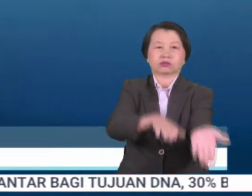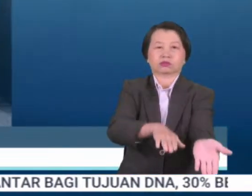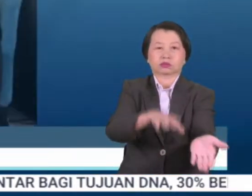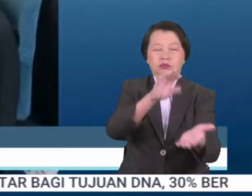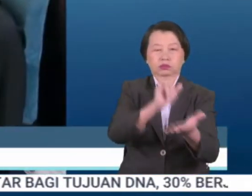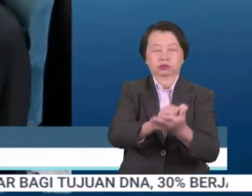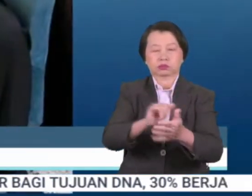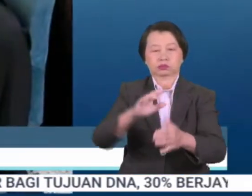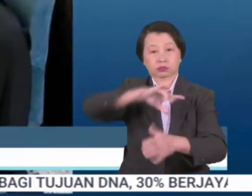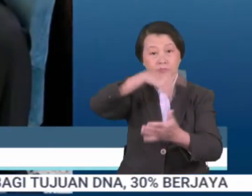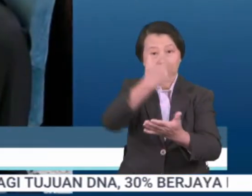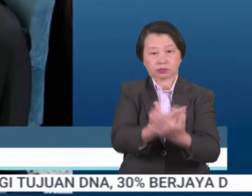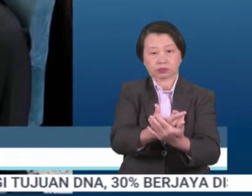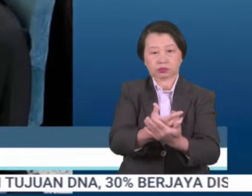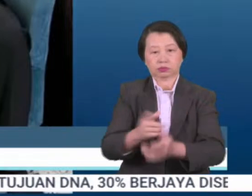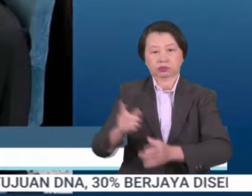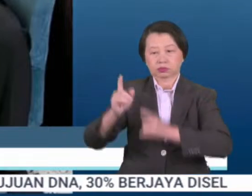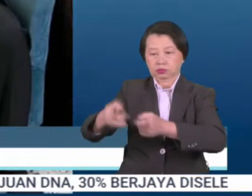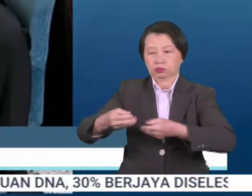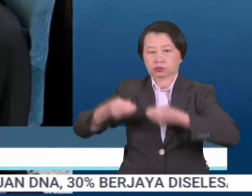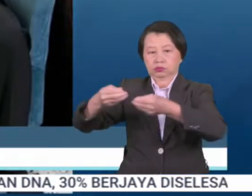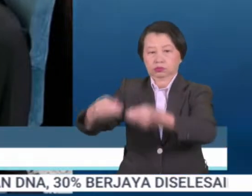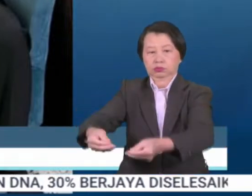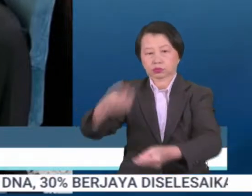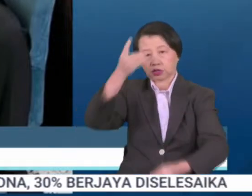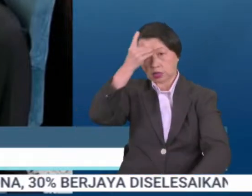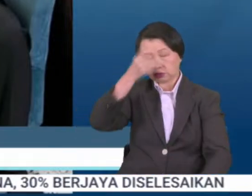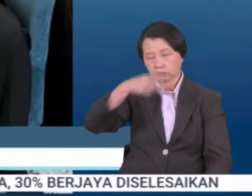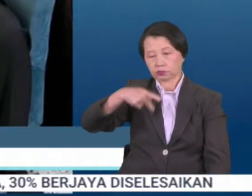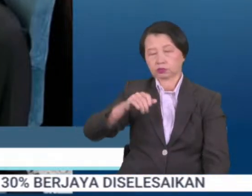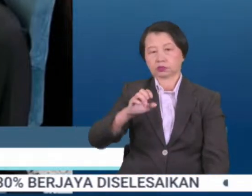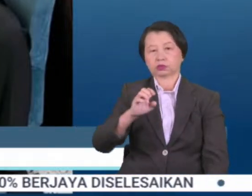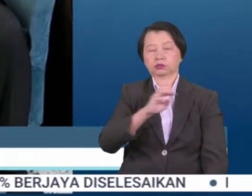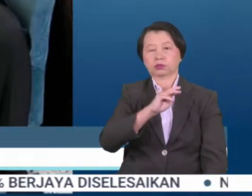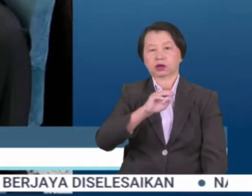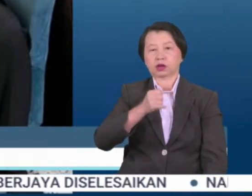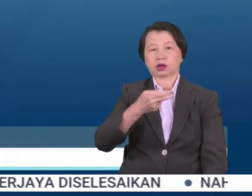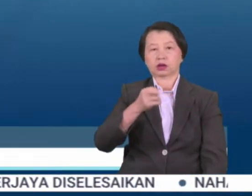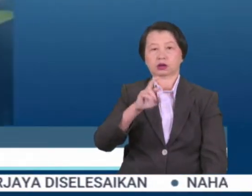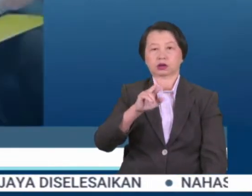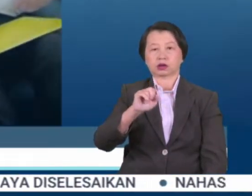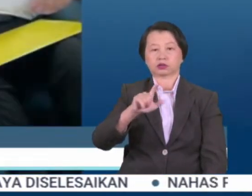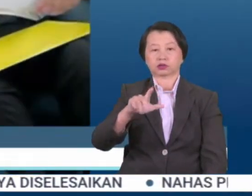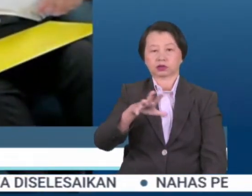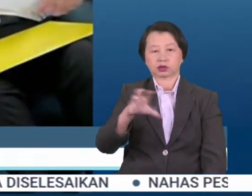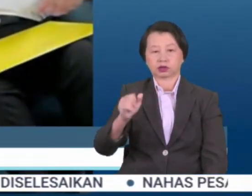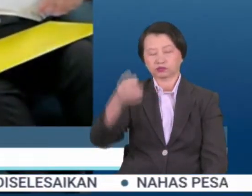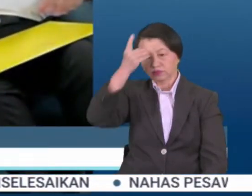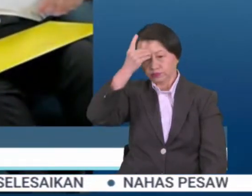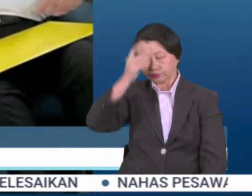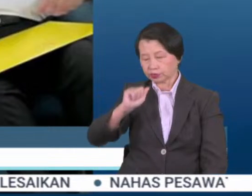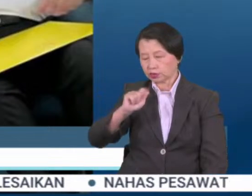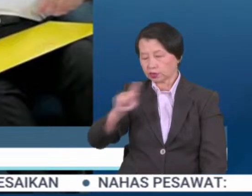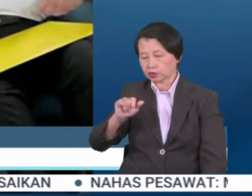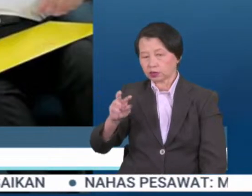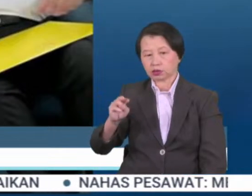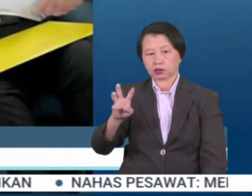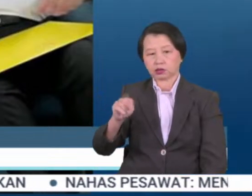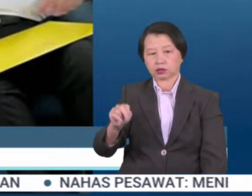Esa di disahkan dat Paduka Maharaja la Istana Negara dat